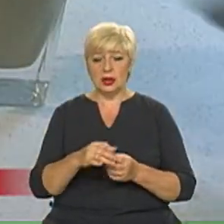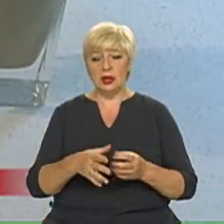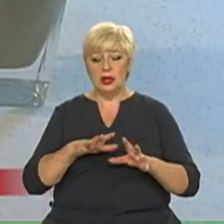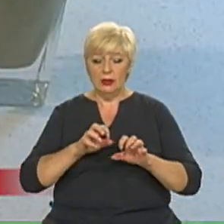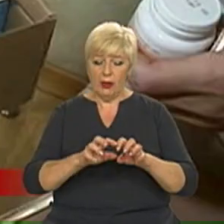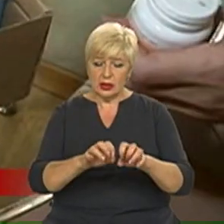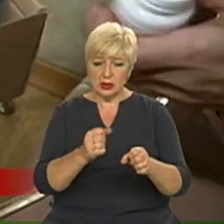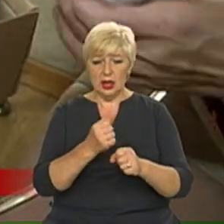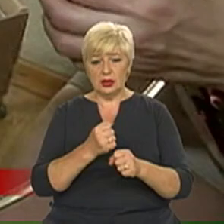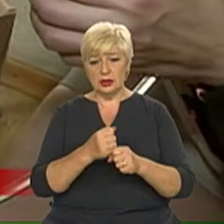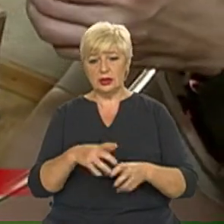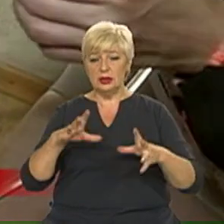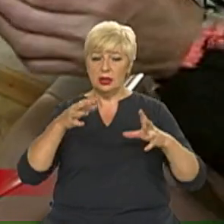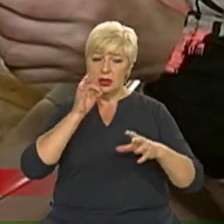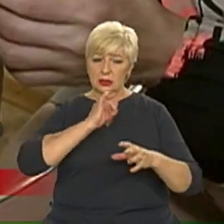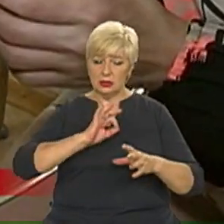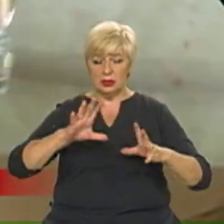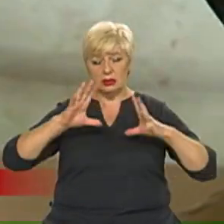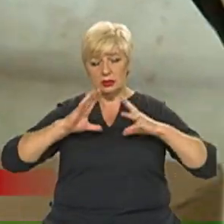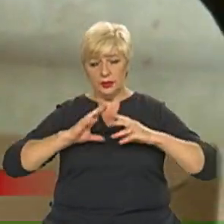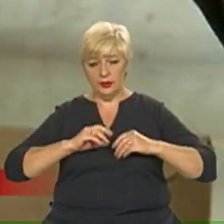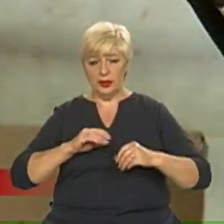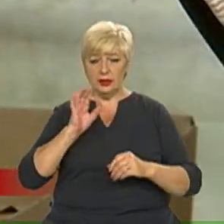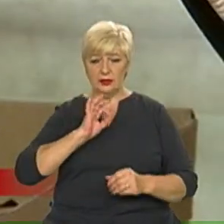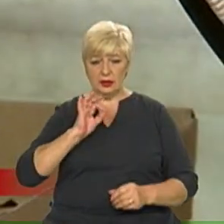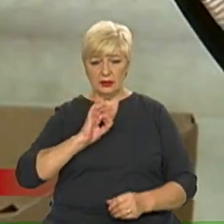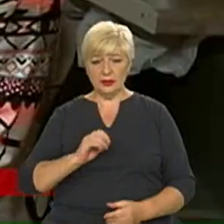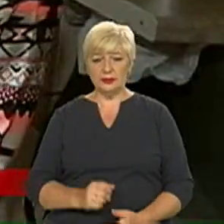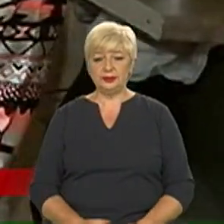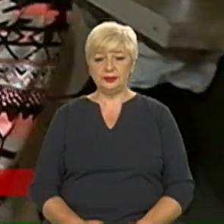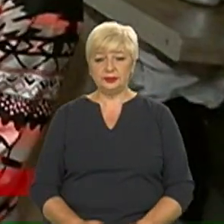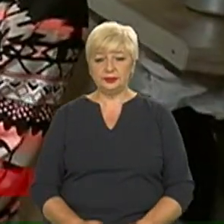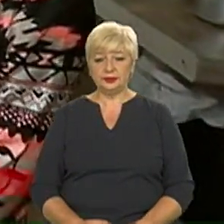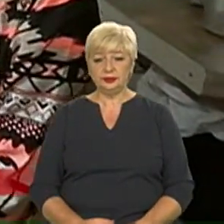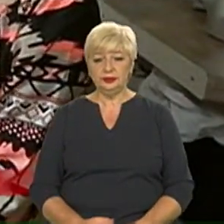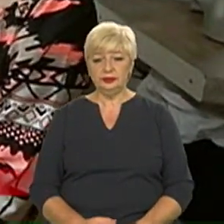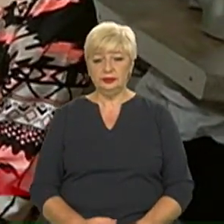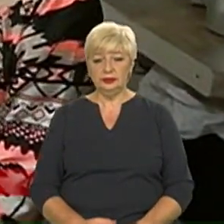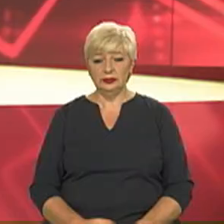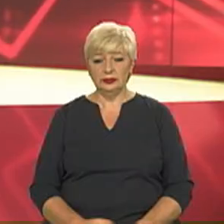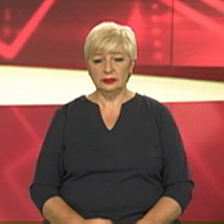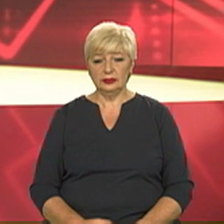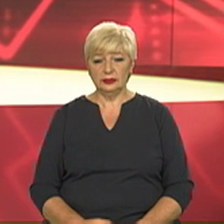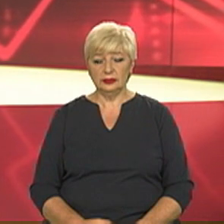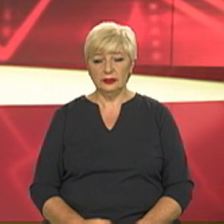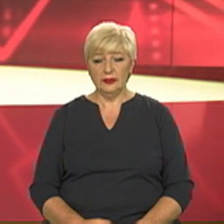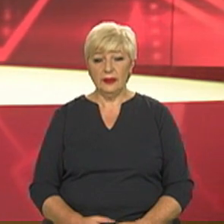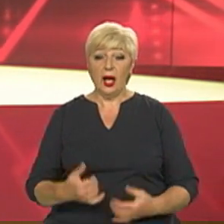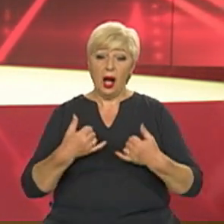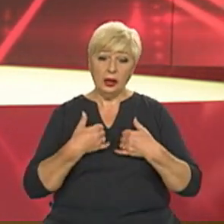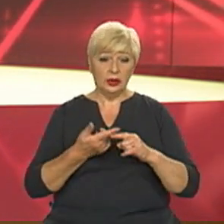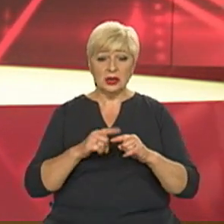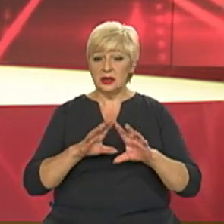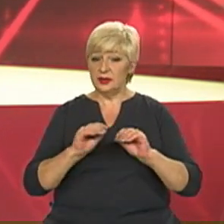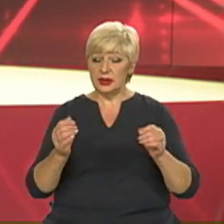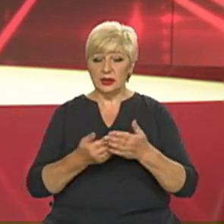вжити знеболювальний чи заспокійливий засіб. Олена Кузьменко, Ірина Ухіна, Сергій Ведмідь. Деталі. А у